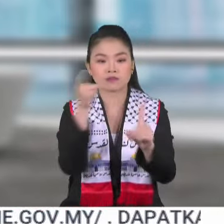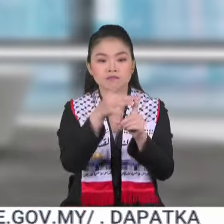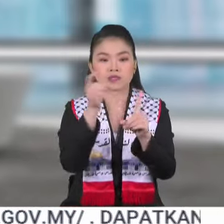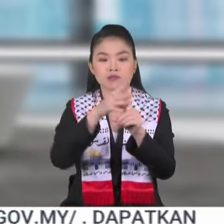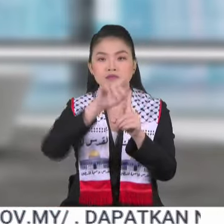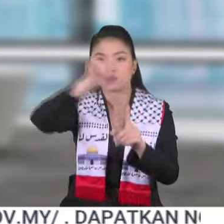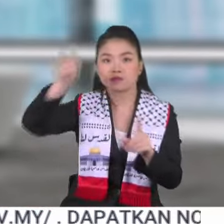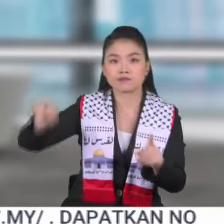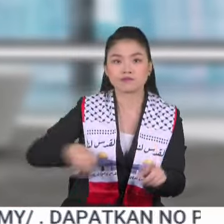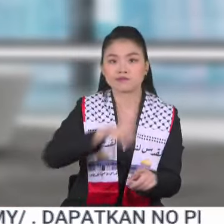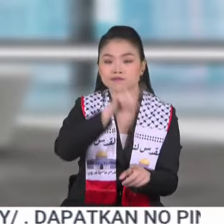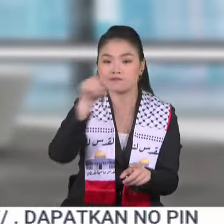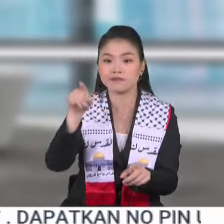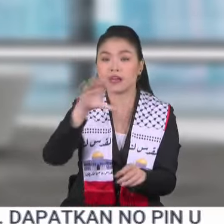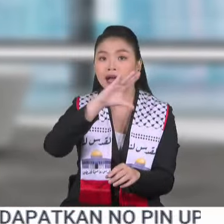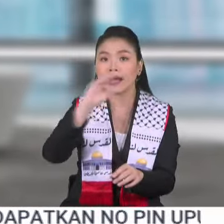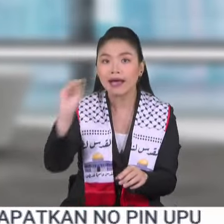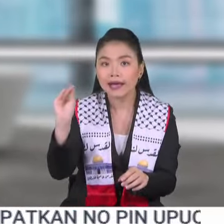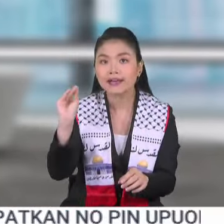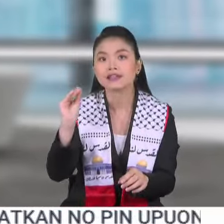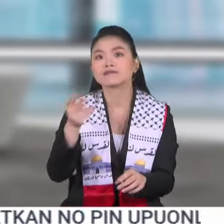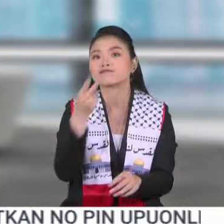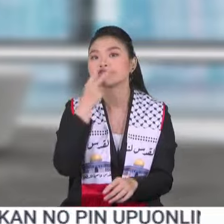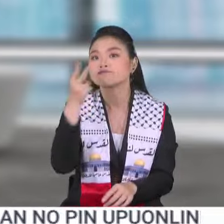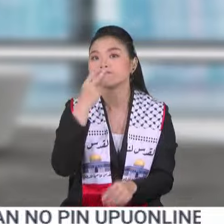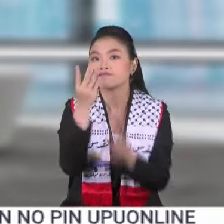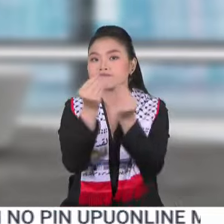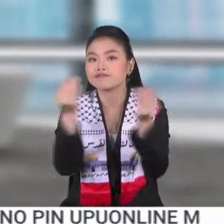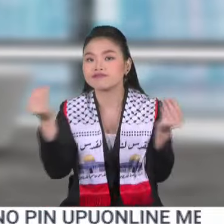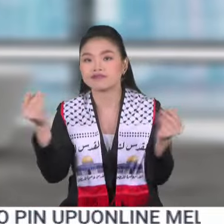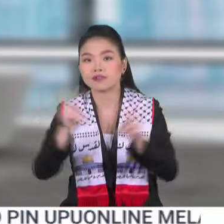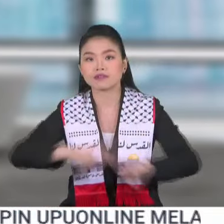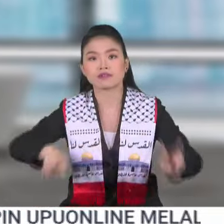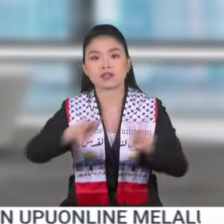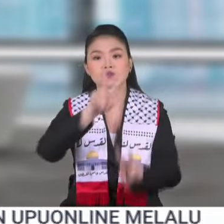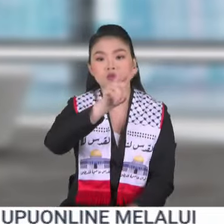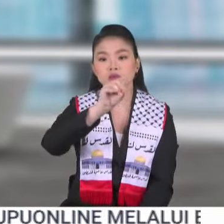sedut snuff tobacco dengan anggaran nilai cukai keseluruhan berjumlah